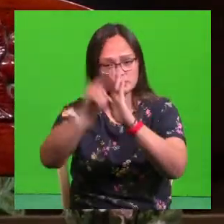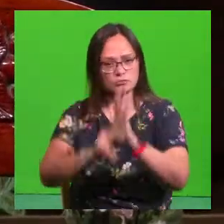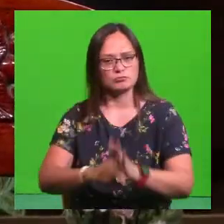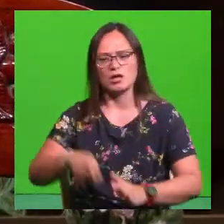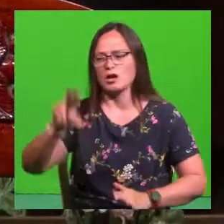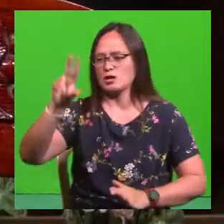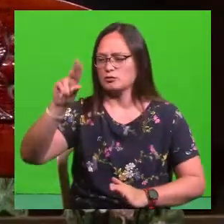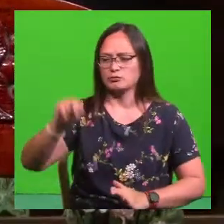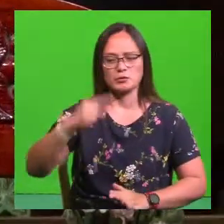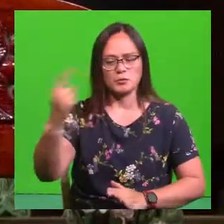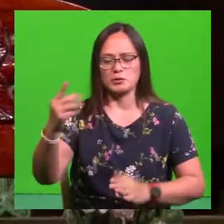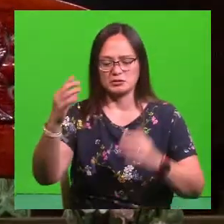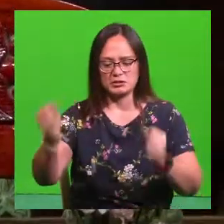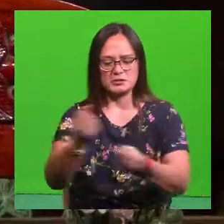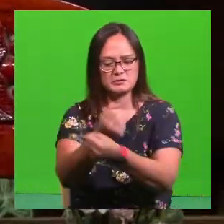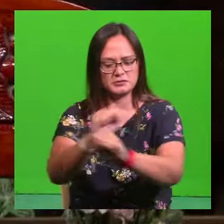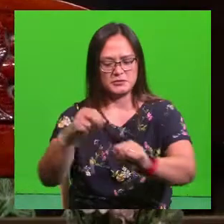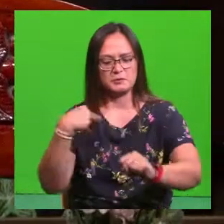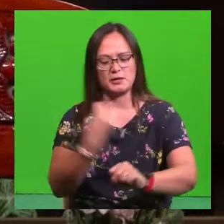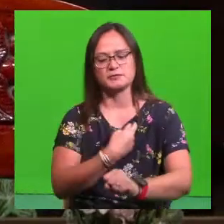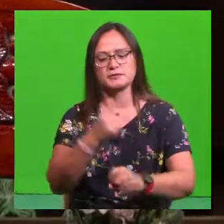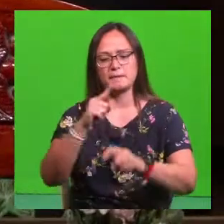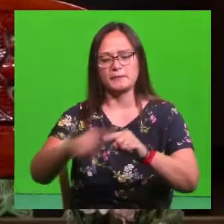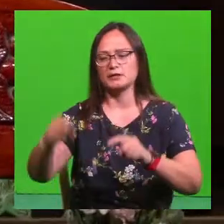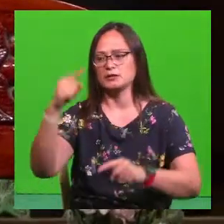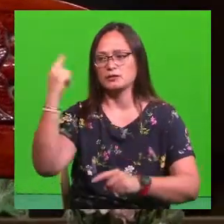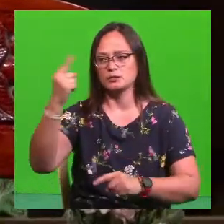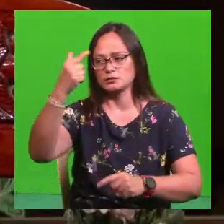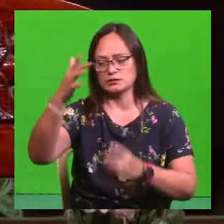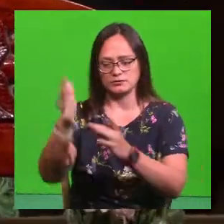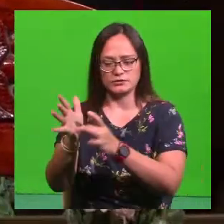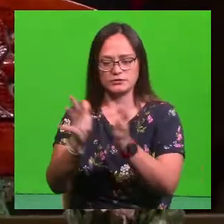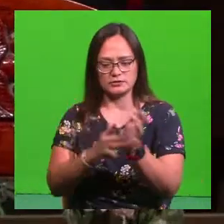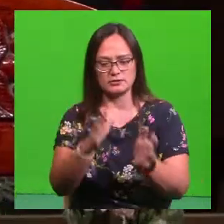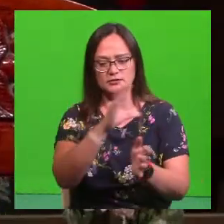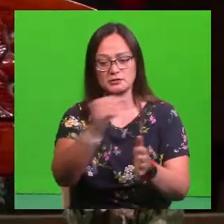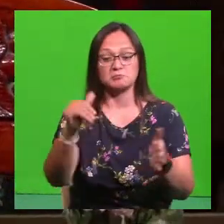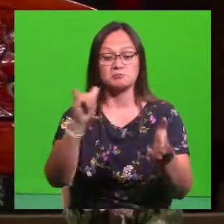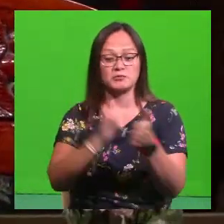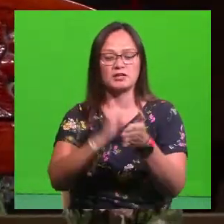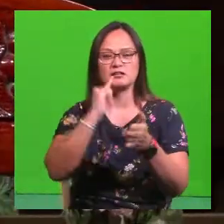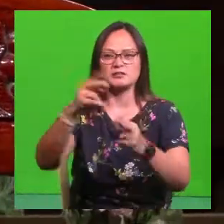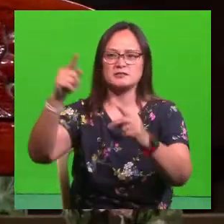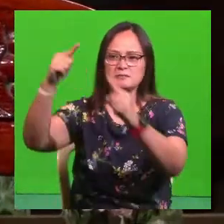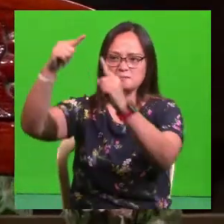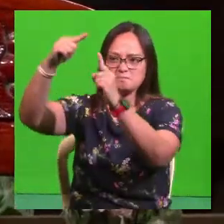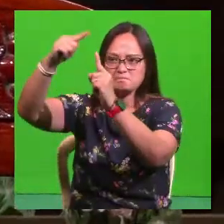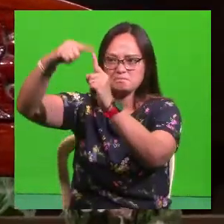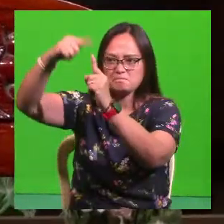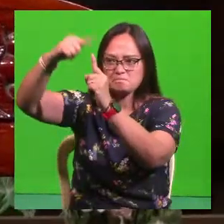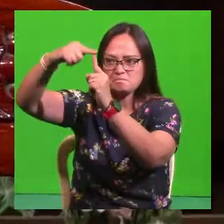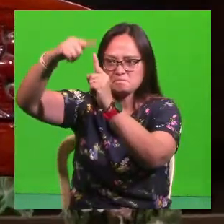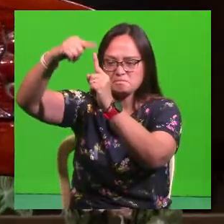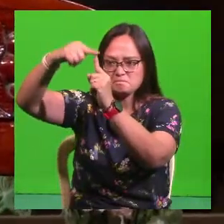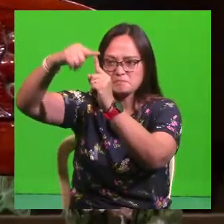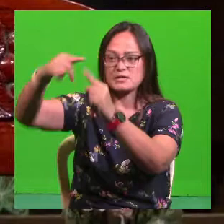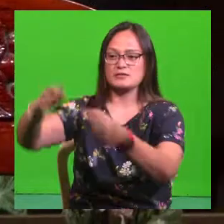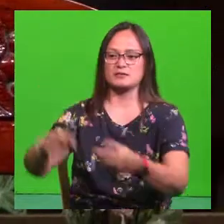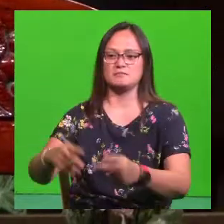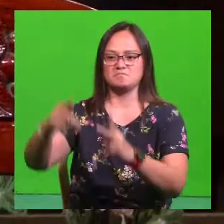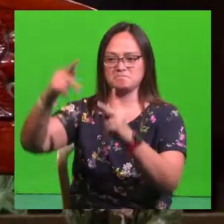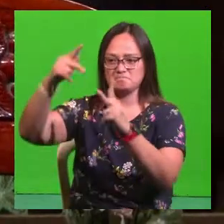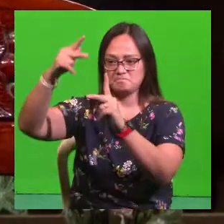ang pinakatugatog ng kanyang biyaya sa atin. Ang sinasabi ng marami kung ang Diyos